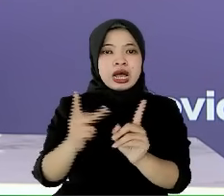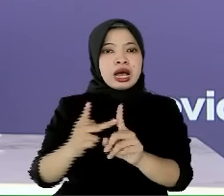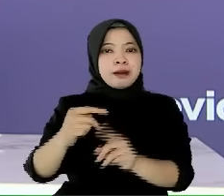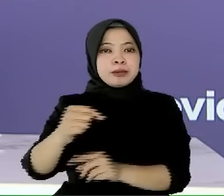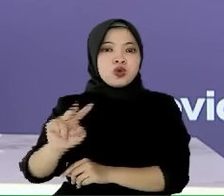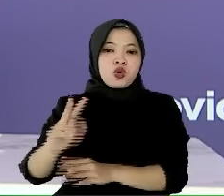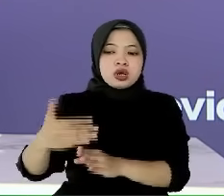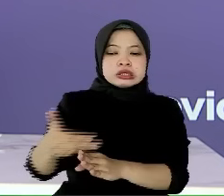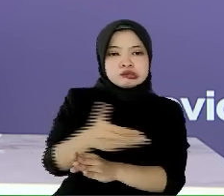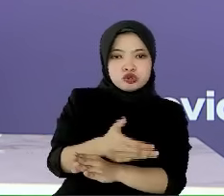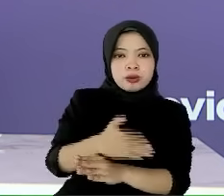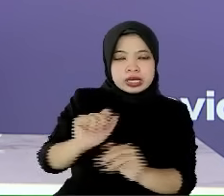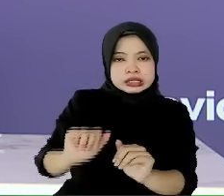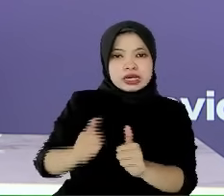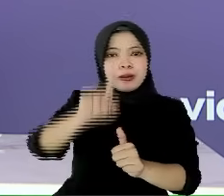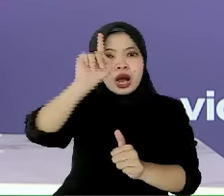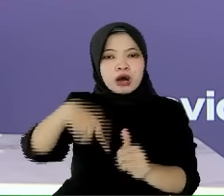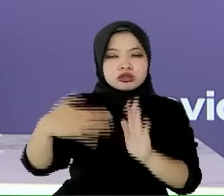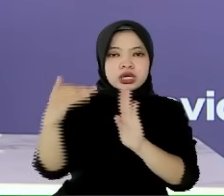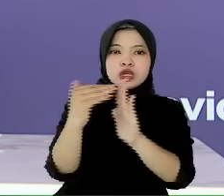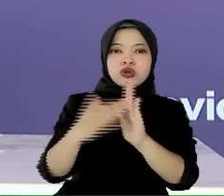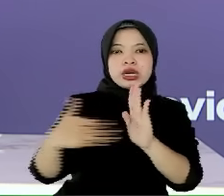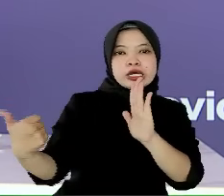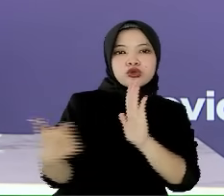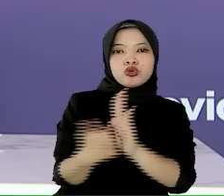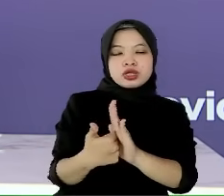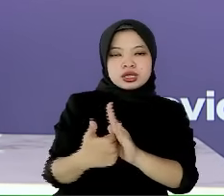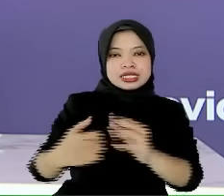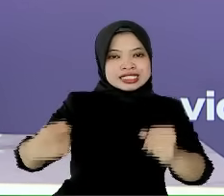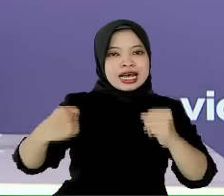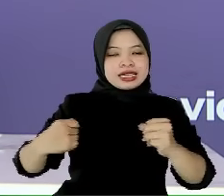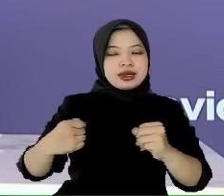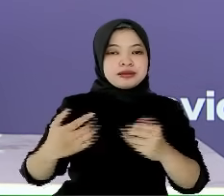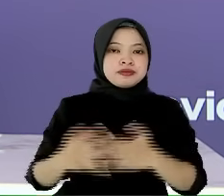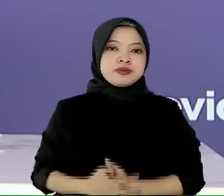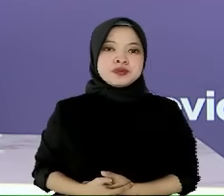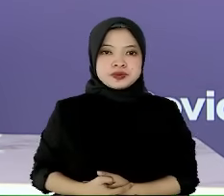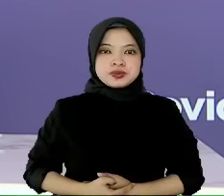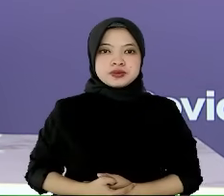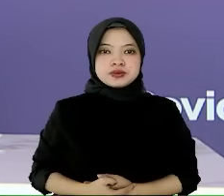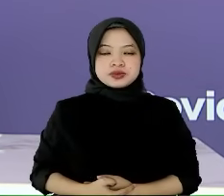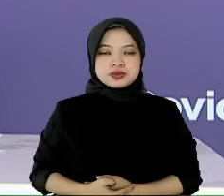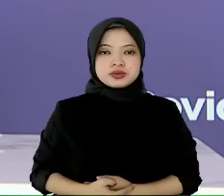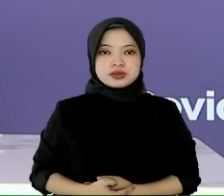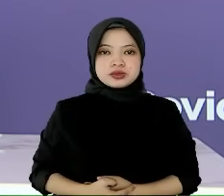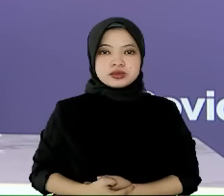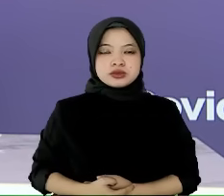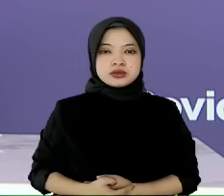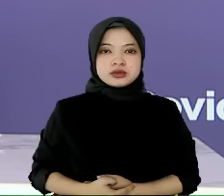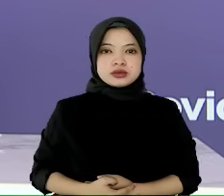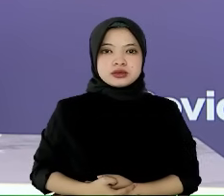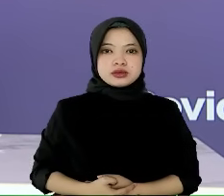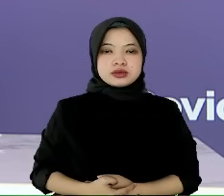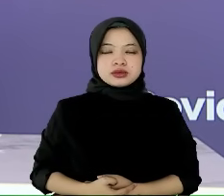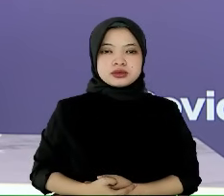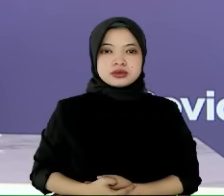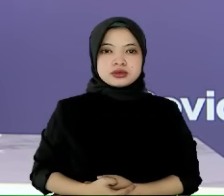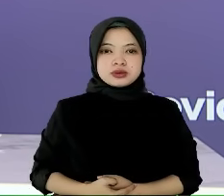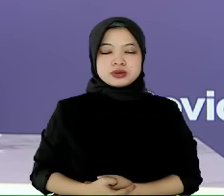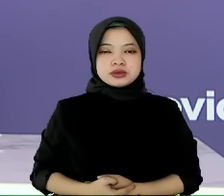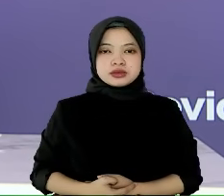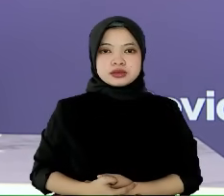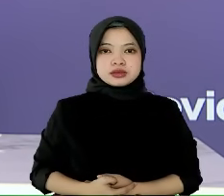dan pelaksanaan kompetisi wajib mengikuti aturan protokol kesehatan yang ditentukan oleh Kementerian